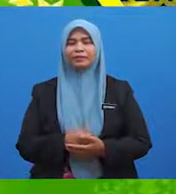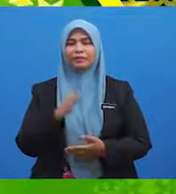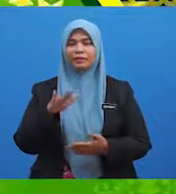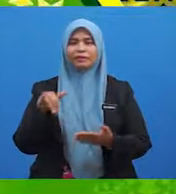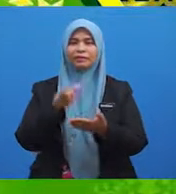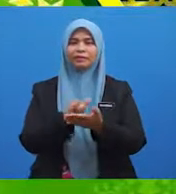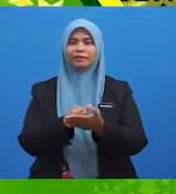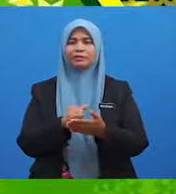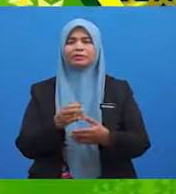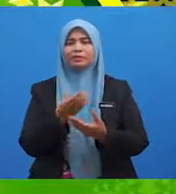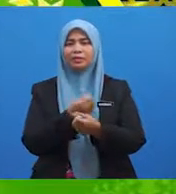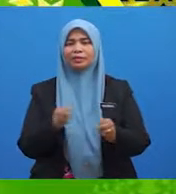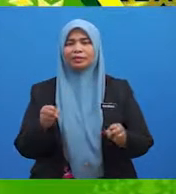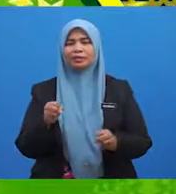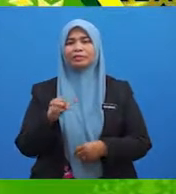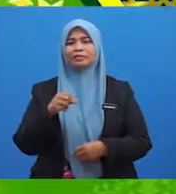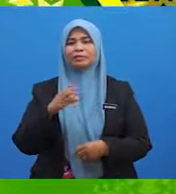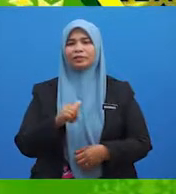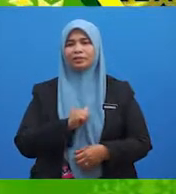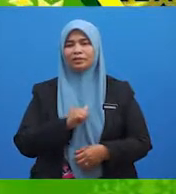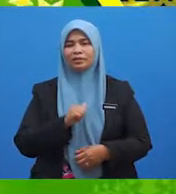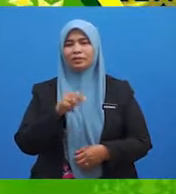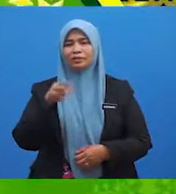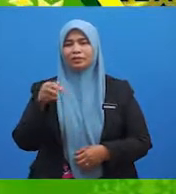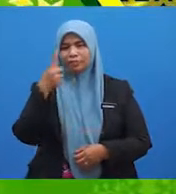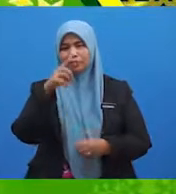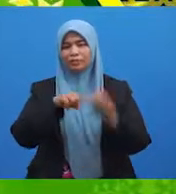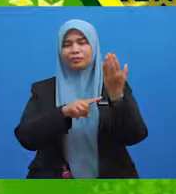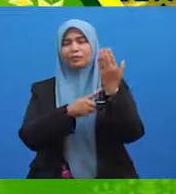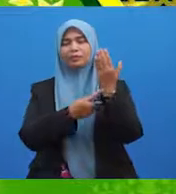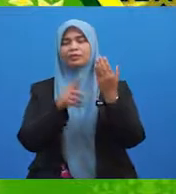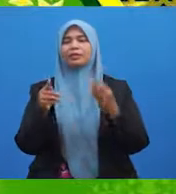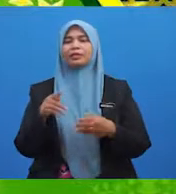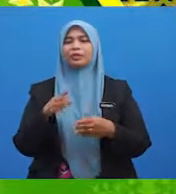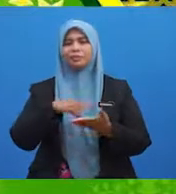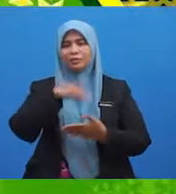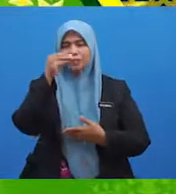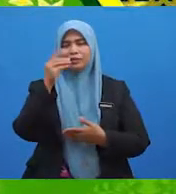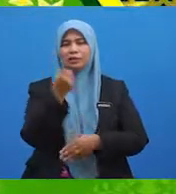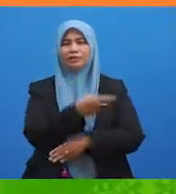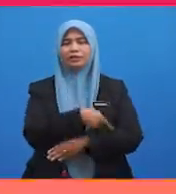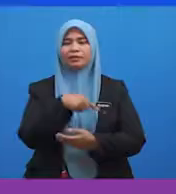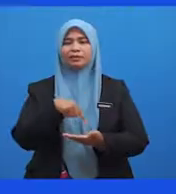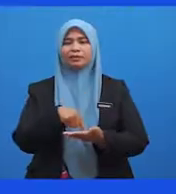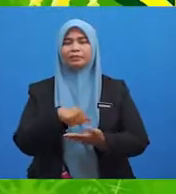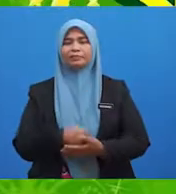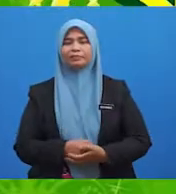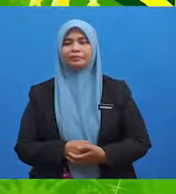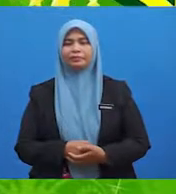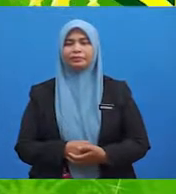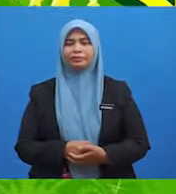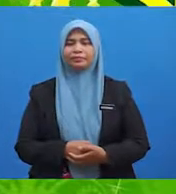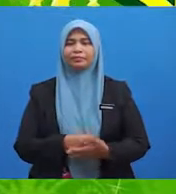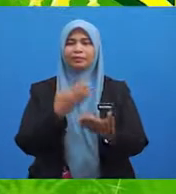itu, persiapkan diri murid-murid untuk memulakan sesi pembelajaran hari ini.